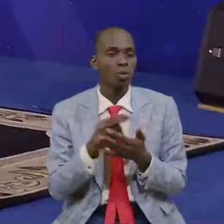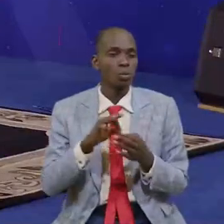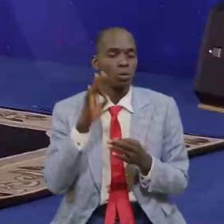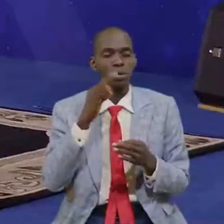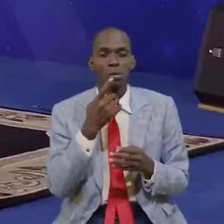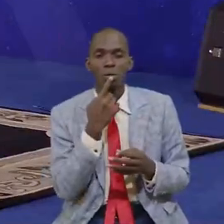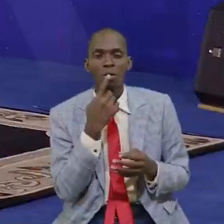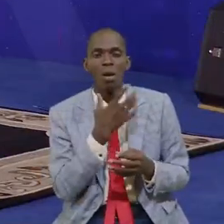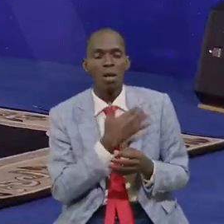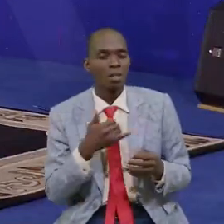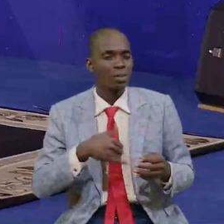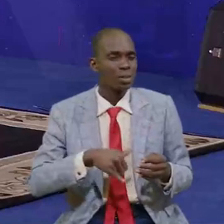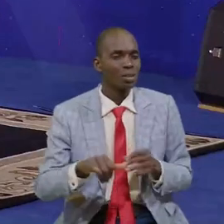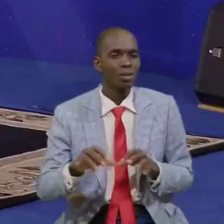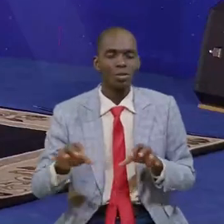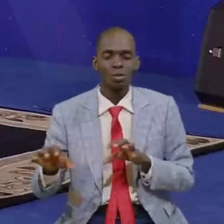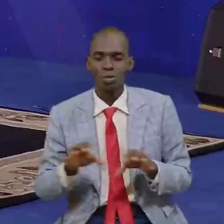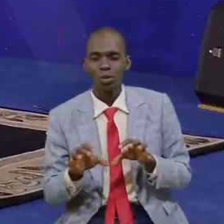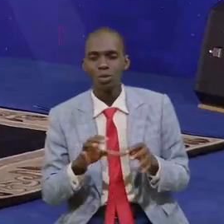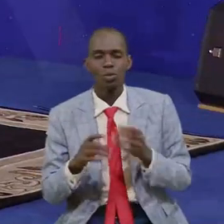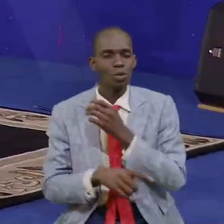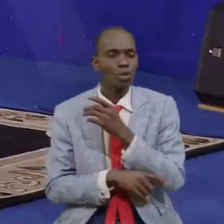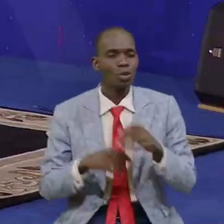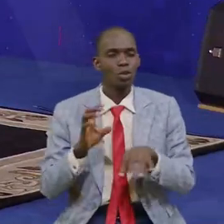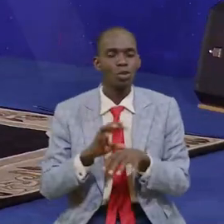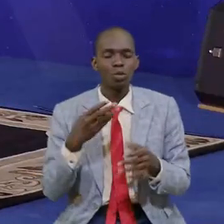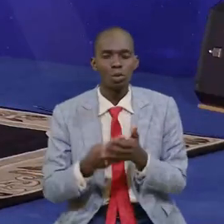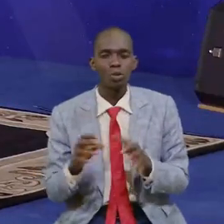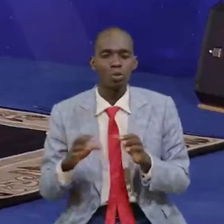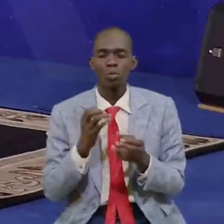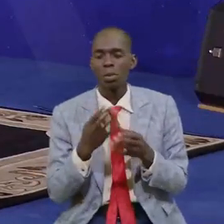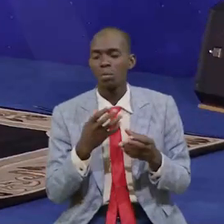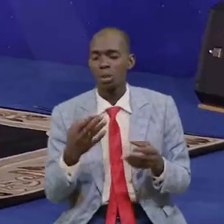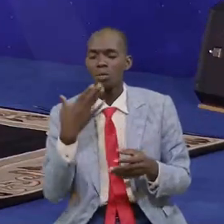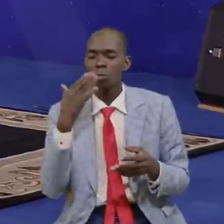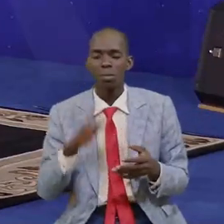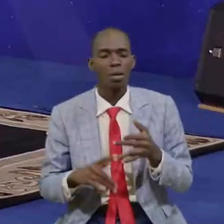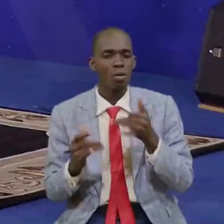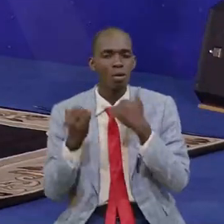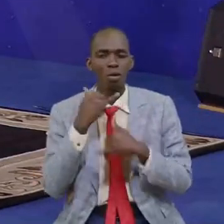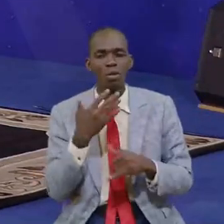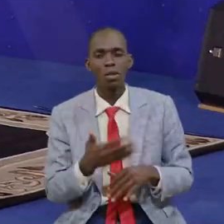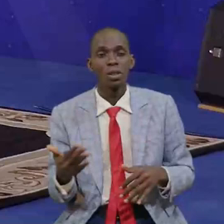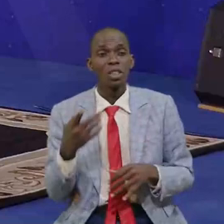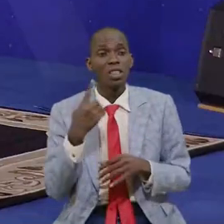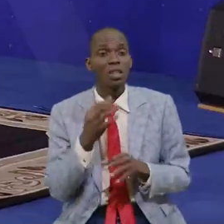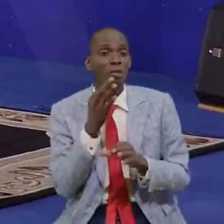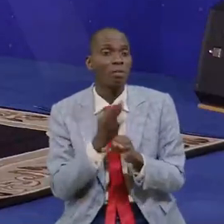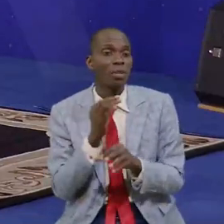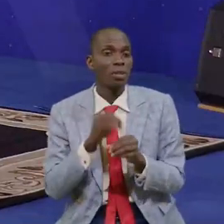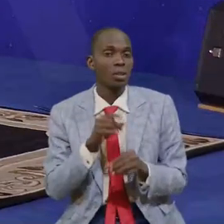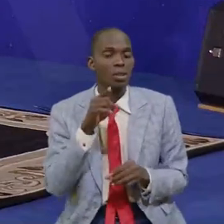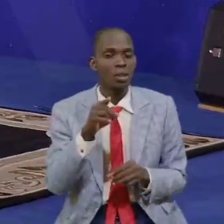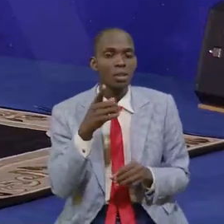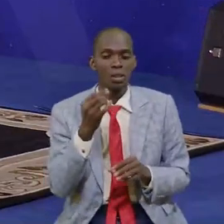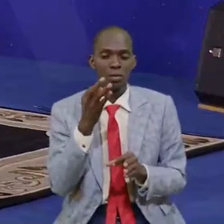choses sales, souillées. Tout cela n'est pas agréable à Dieu, c'est la foi. La foi en lui, la foi